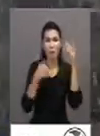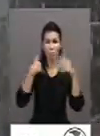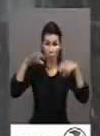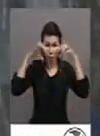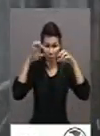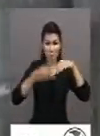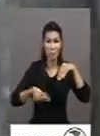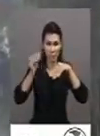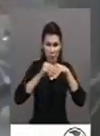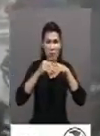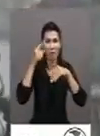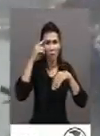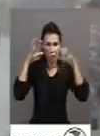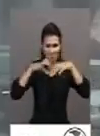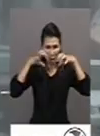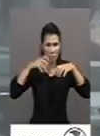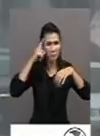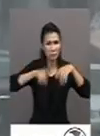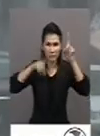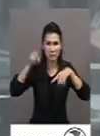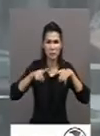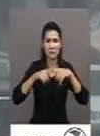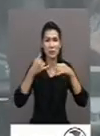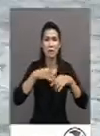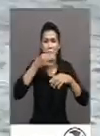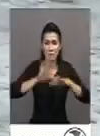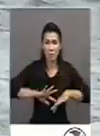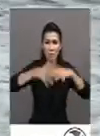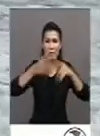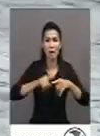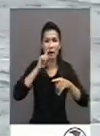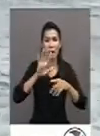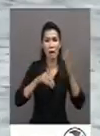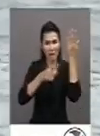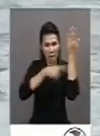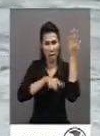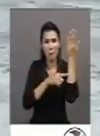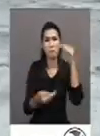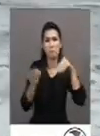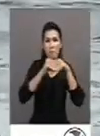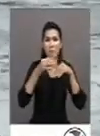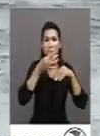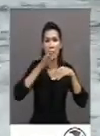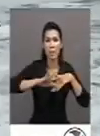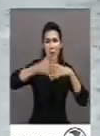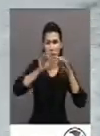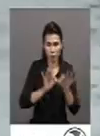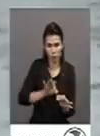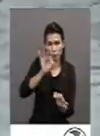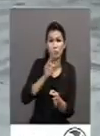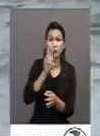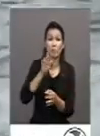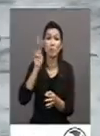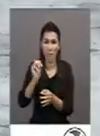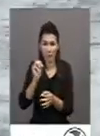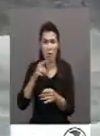นเพิ่มมากขึ้นและมีฝนตกหนักบางแห่งสำหรับคลื่นลมในอ่าวไทยจะมีกำลังแรงขึ้นทะเลมีคลื่นสูงประมาณ2เมตร